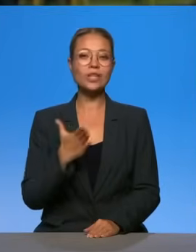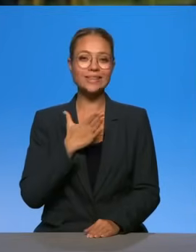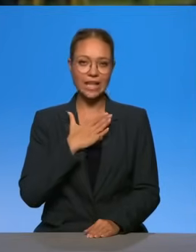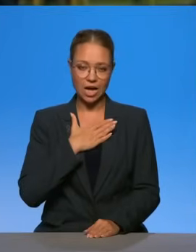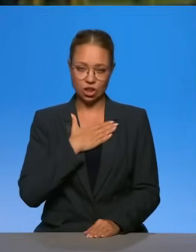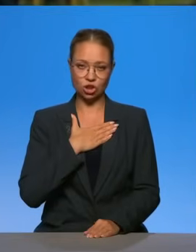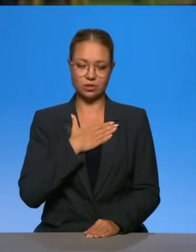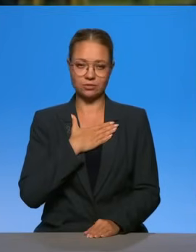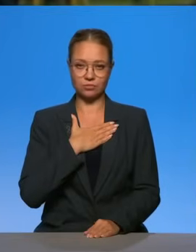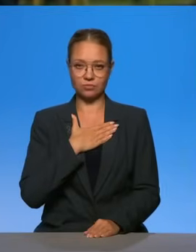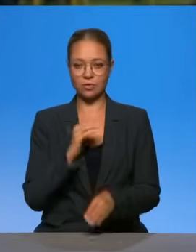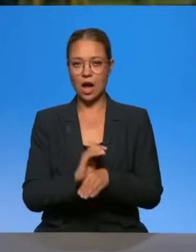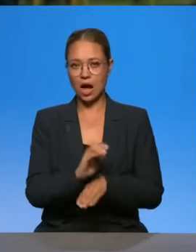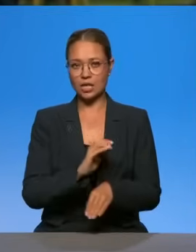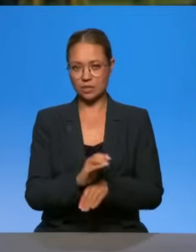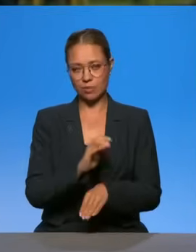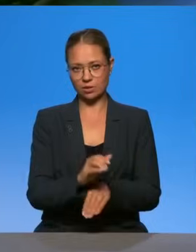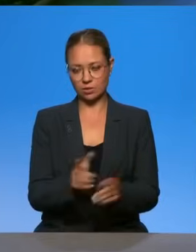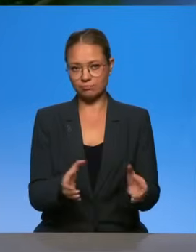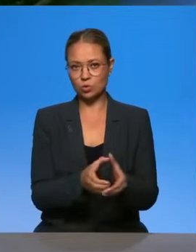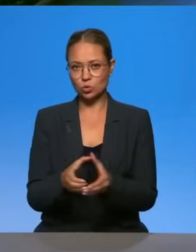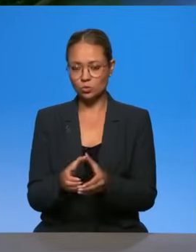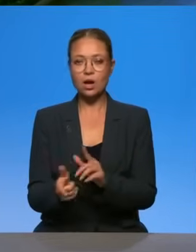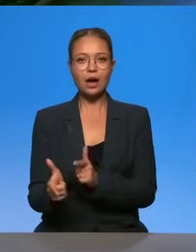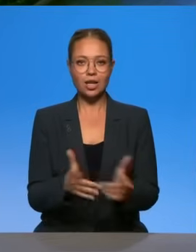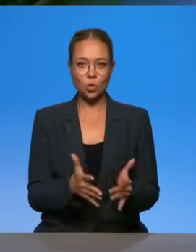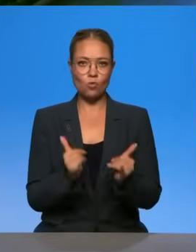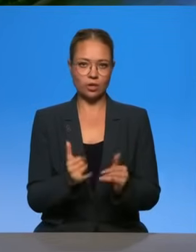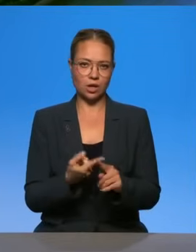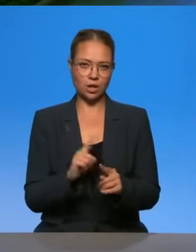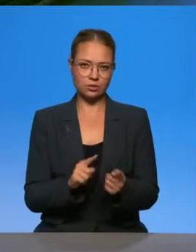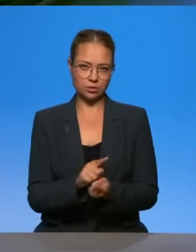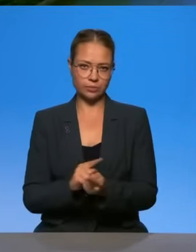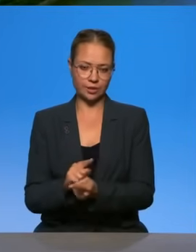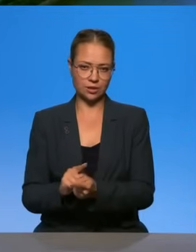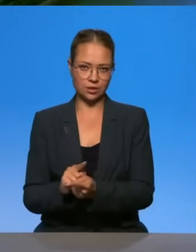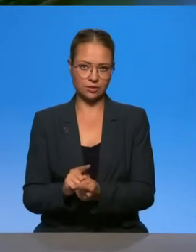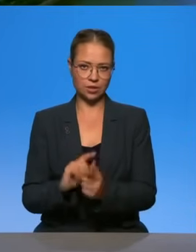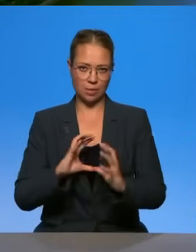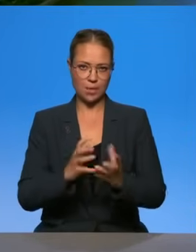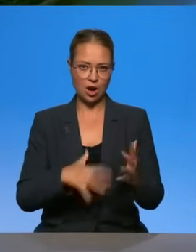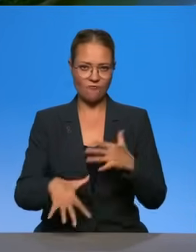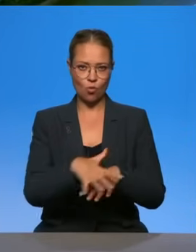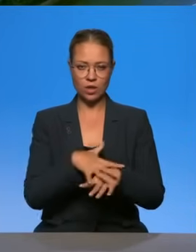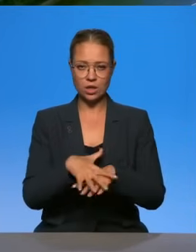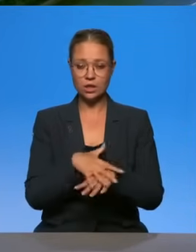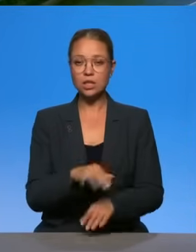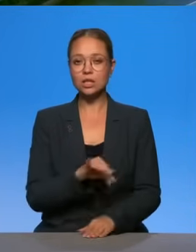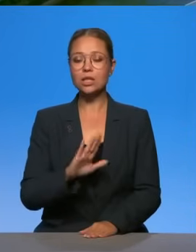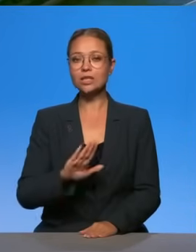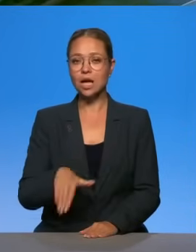они готовы вот к этим изменениям на мировом рынке. И даже при том, что